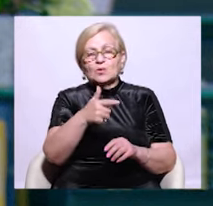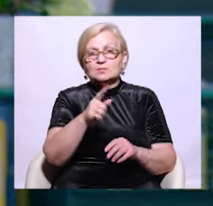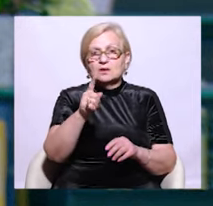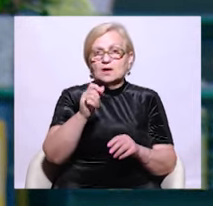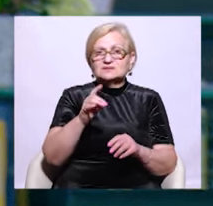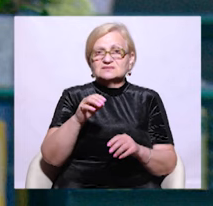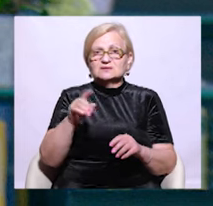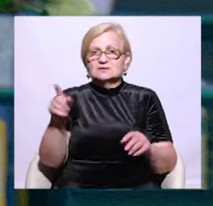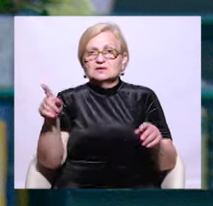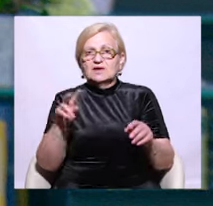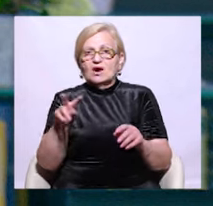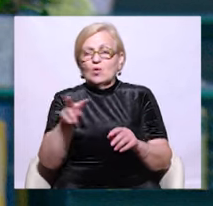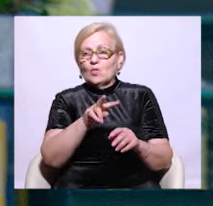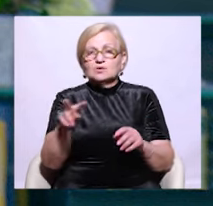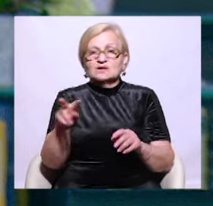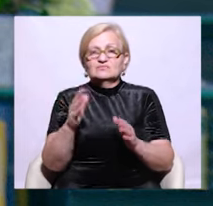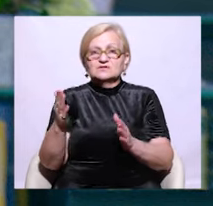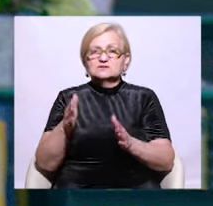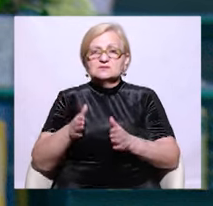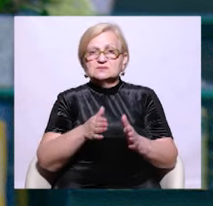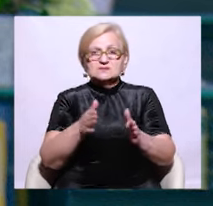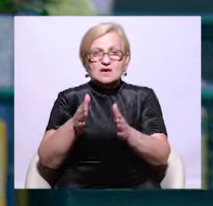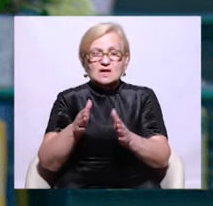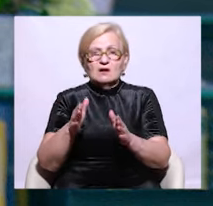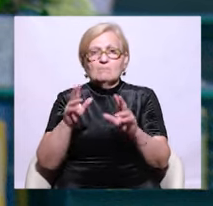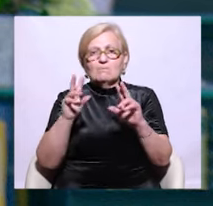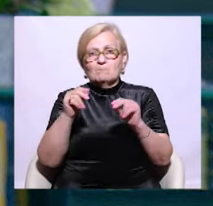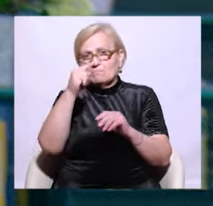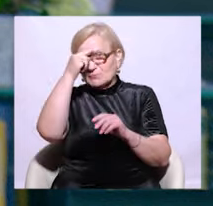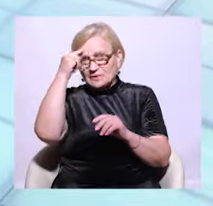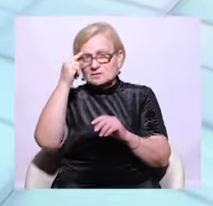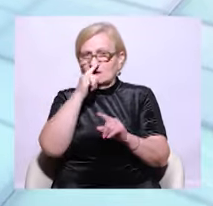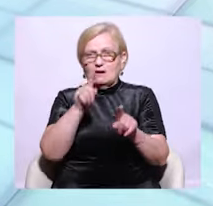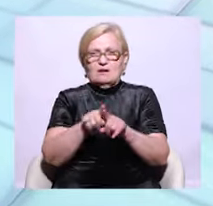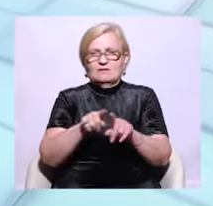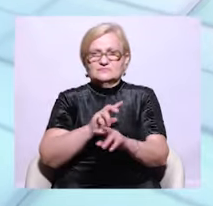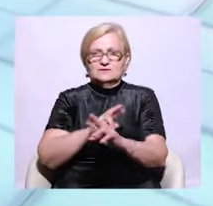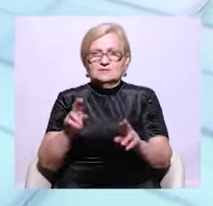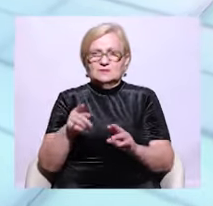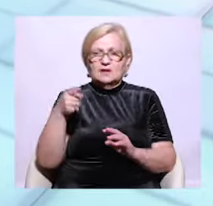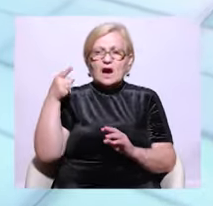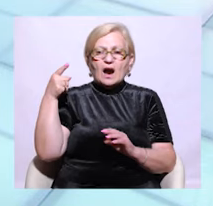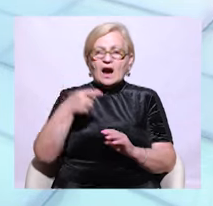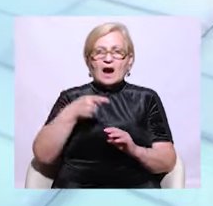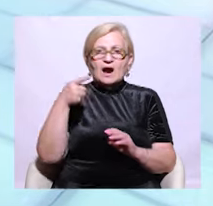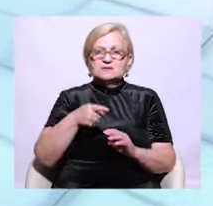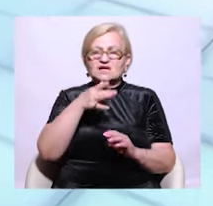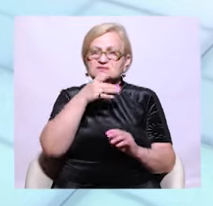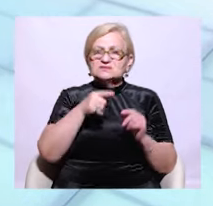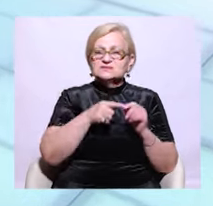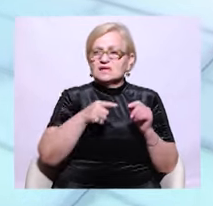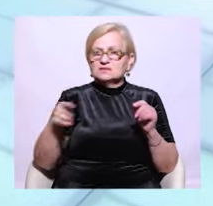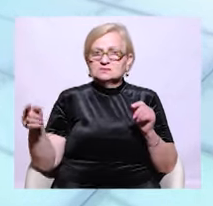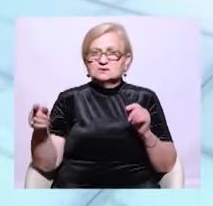ხანძთელისა და ილია ჭავჭავაძის გზა და ბედი ძალიან ჰგავს ერთმანეთს. 1000 წელი აშორებს ამ